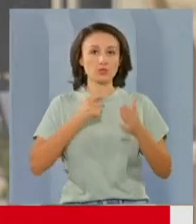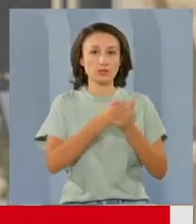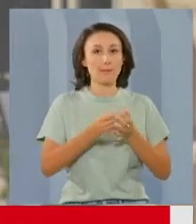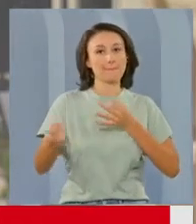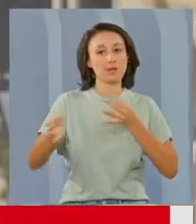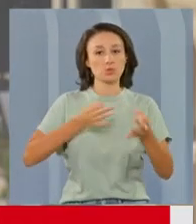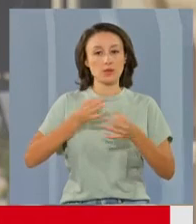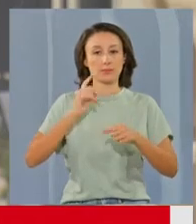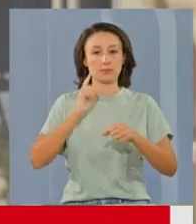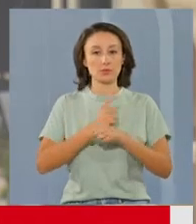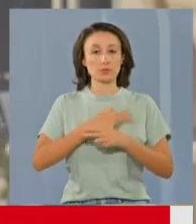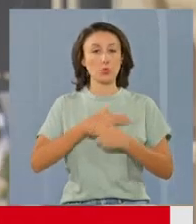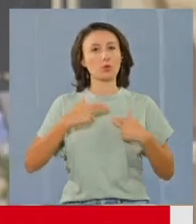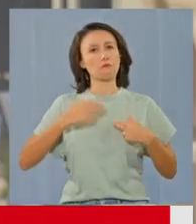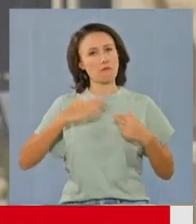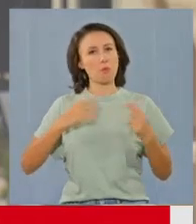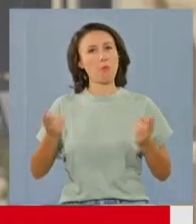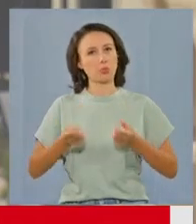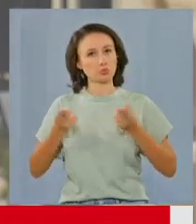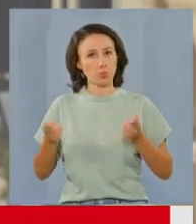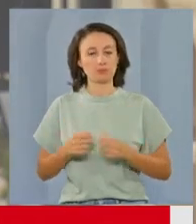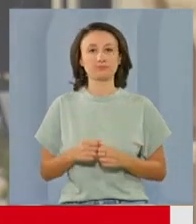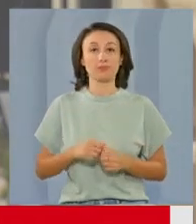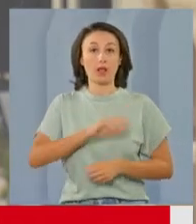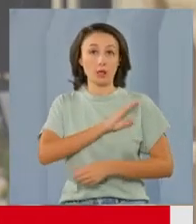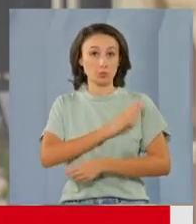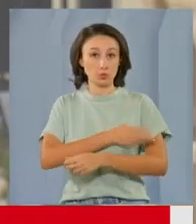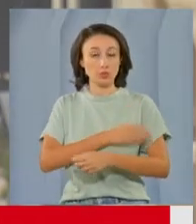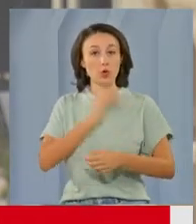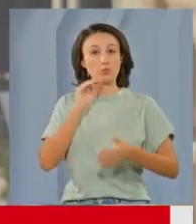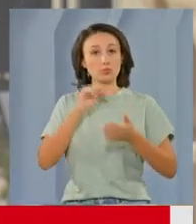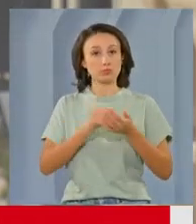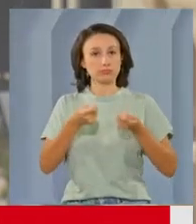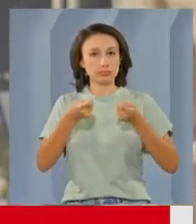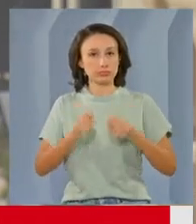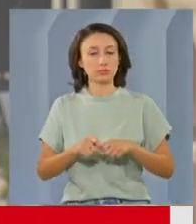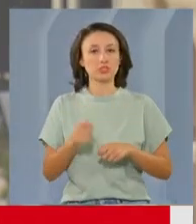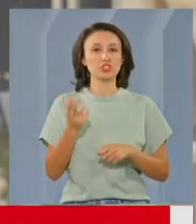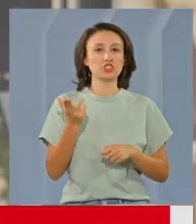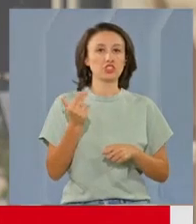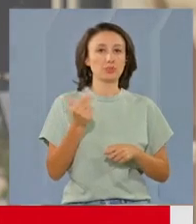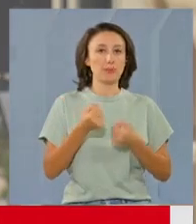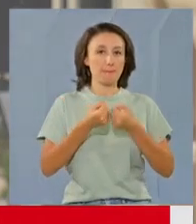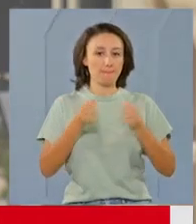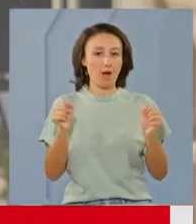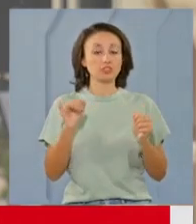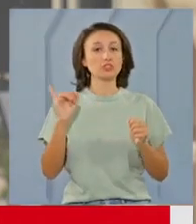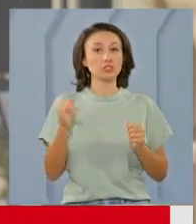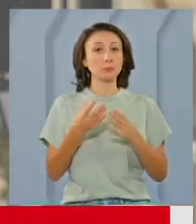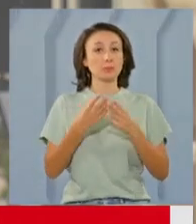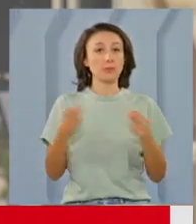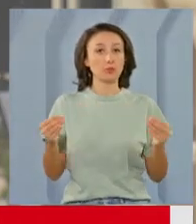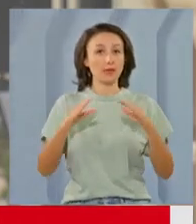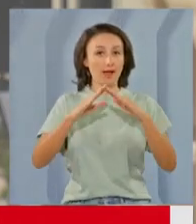măsura impusă de procurori și cer una mai blândă. Între timp, autoritățile au pus sechestru pe 15 conturi bancare și pe mai